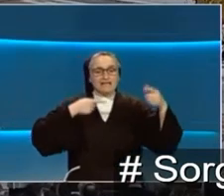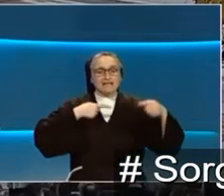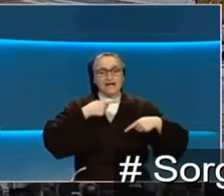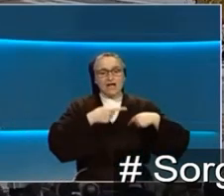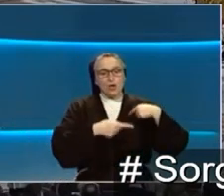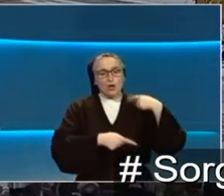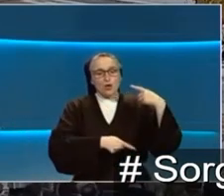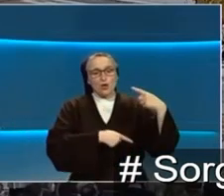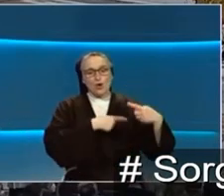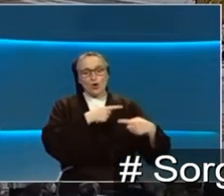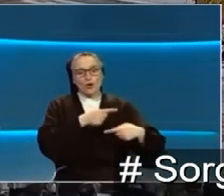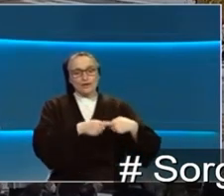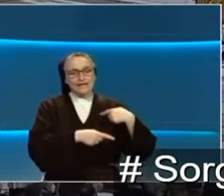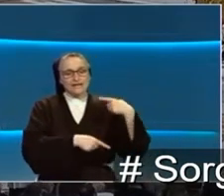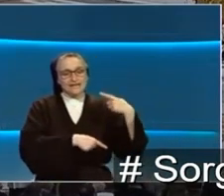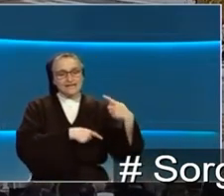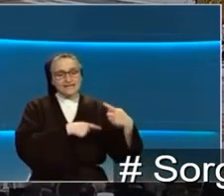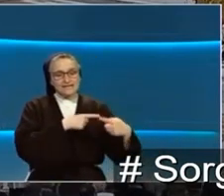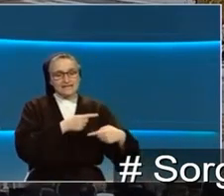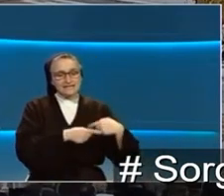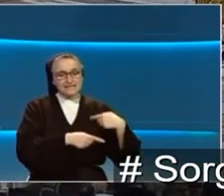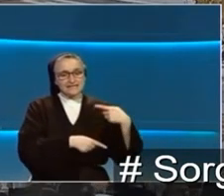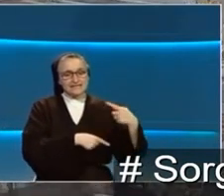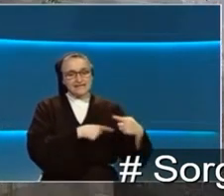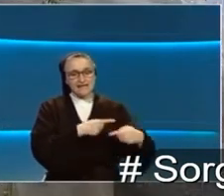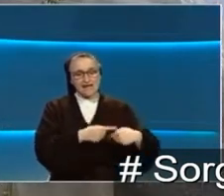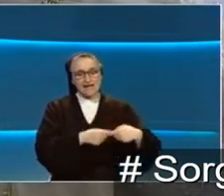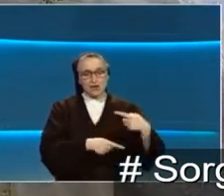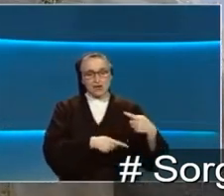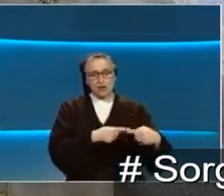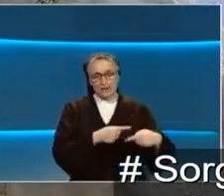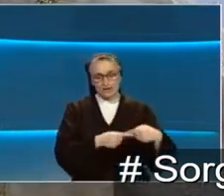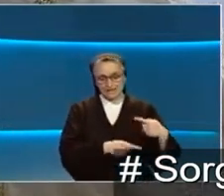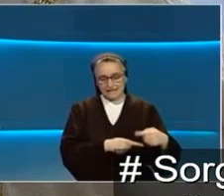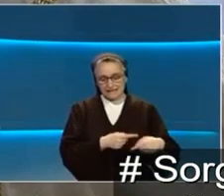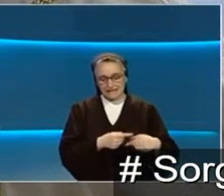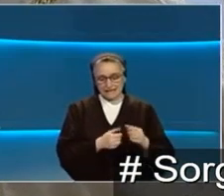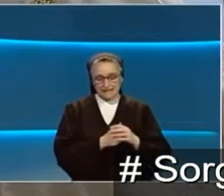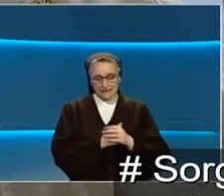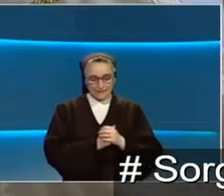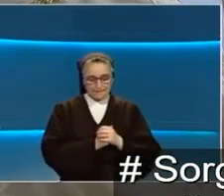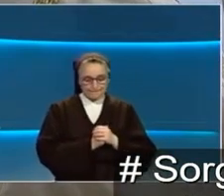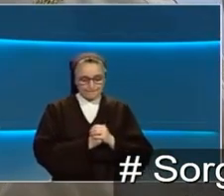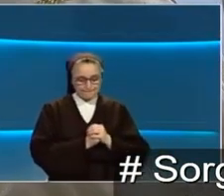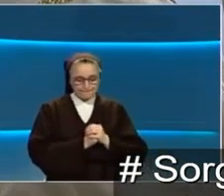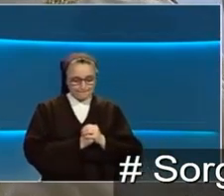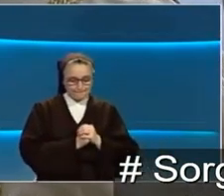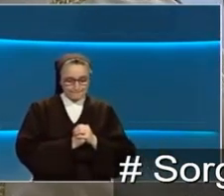Thank you.